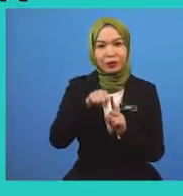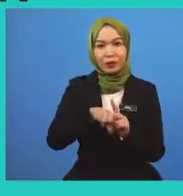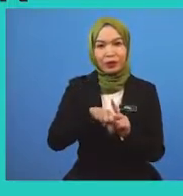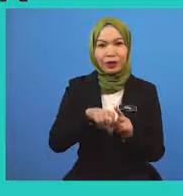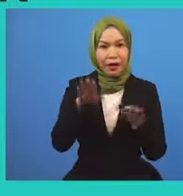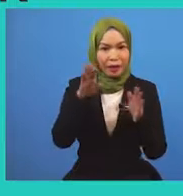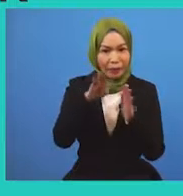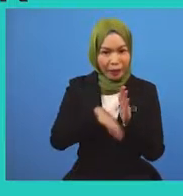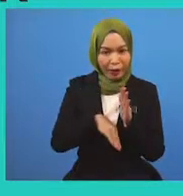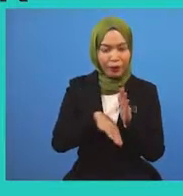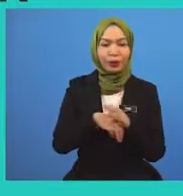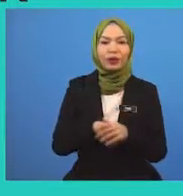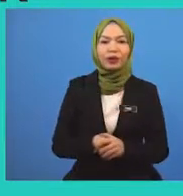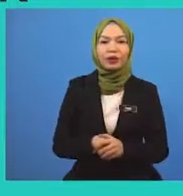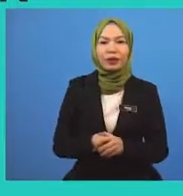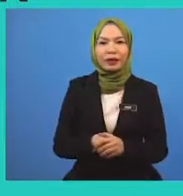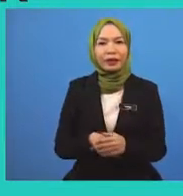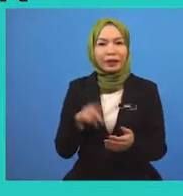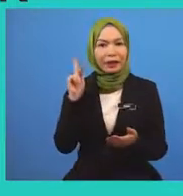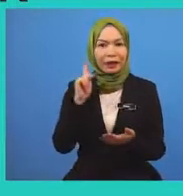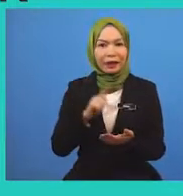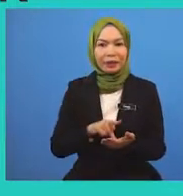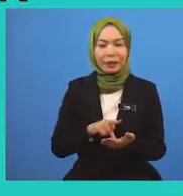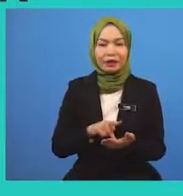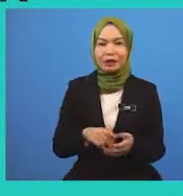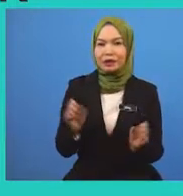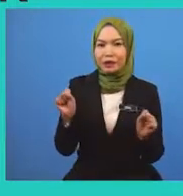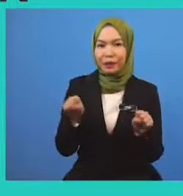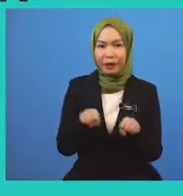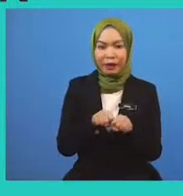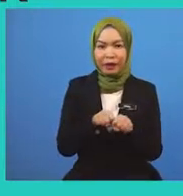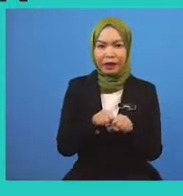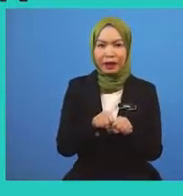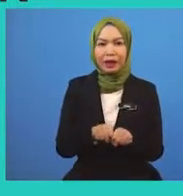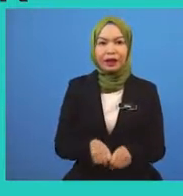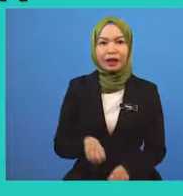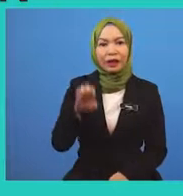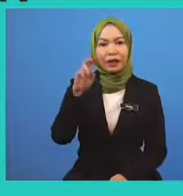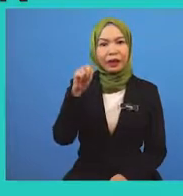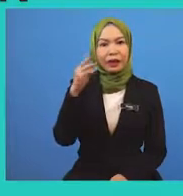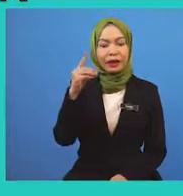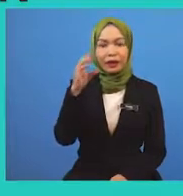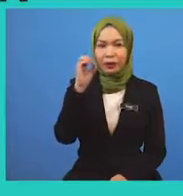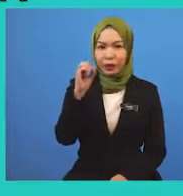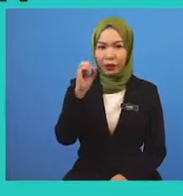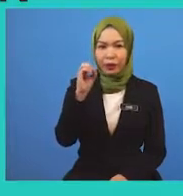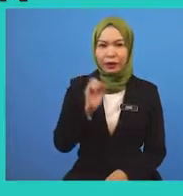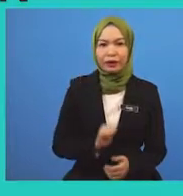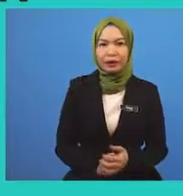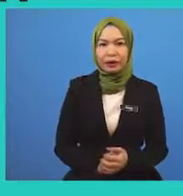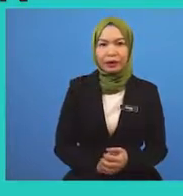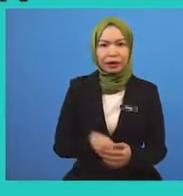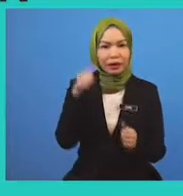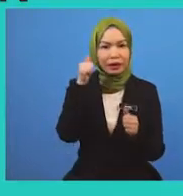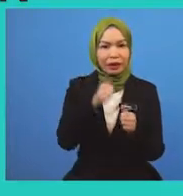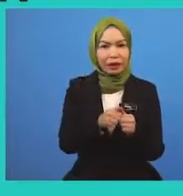ini dikenali sebagai endotermik. Untuk memudahkan murid-murid mengingati,